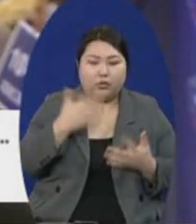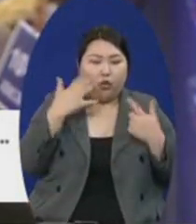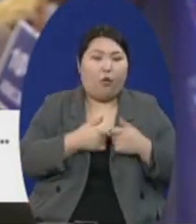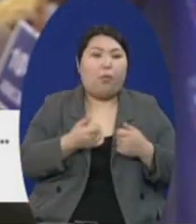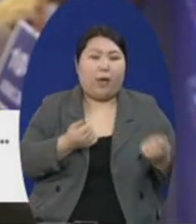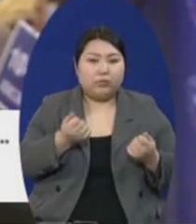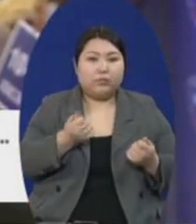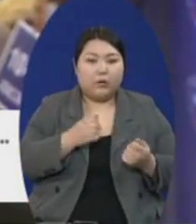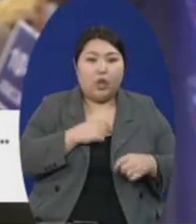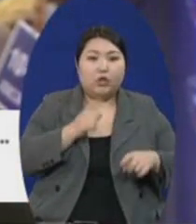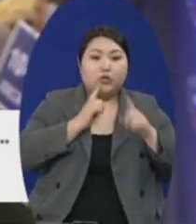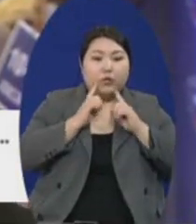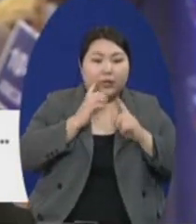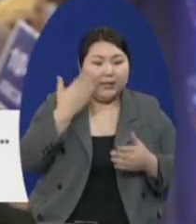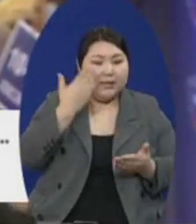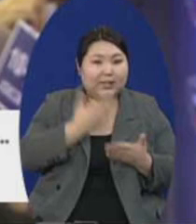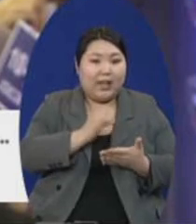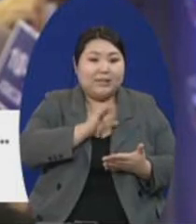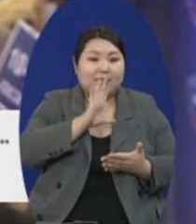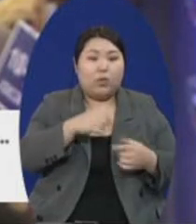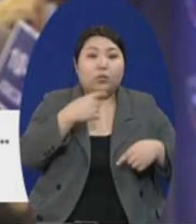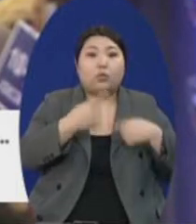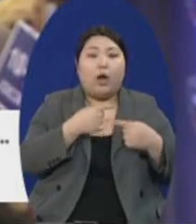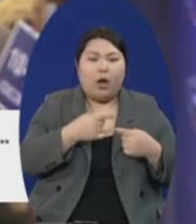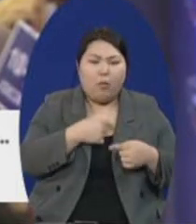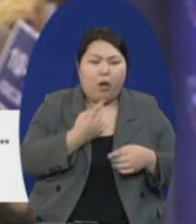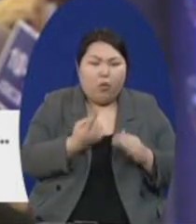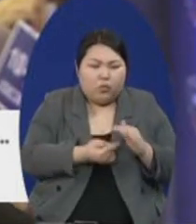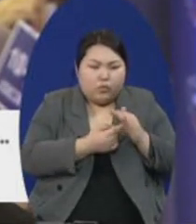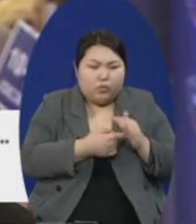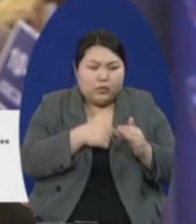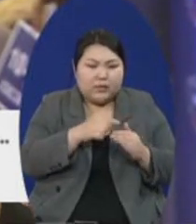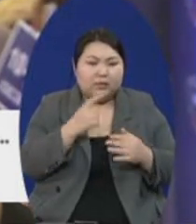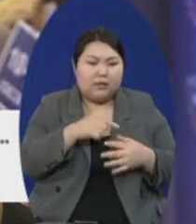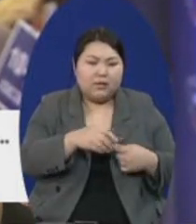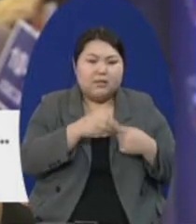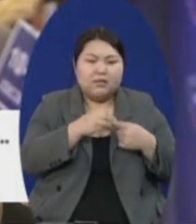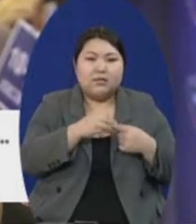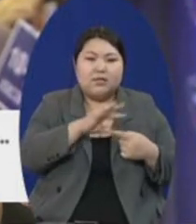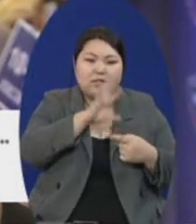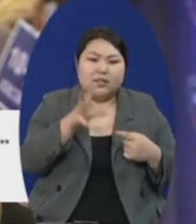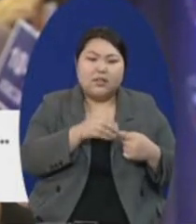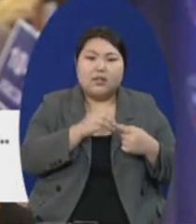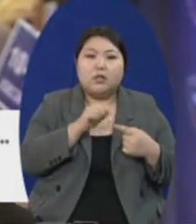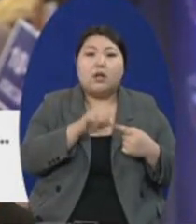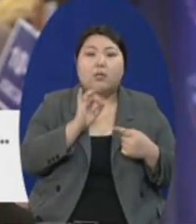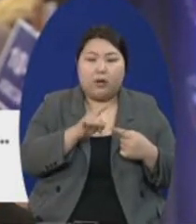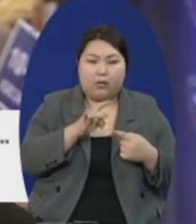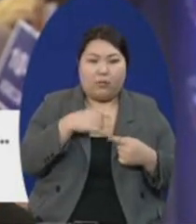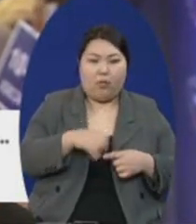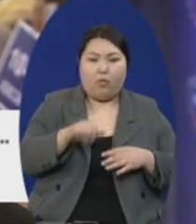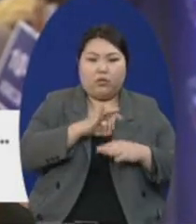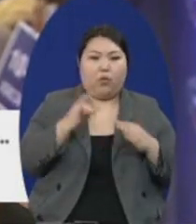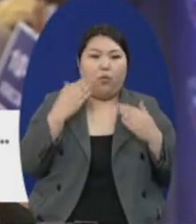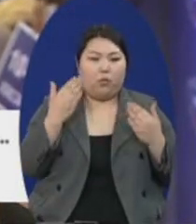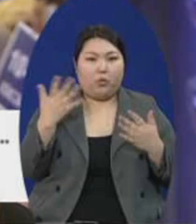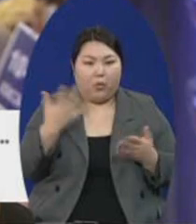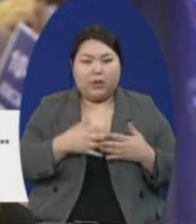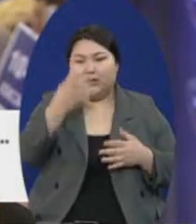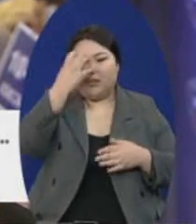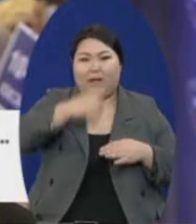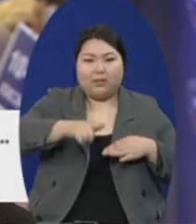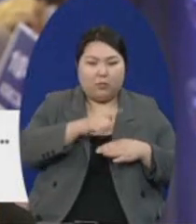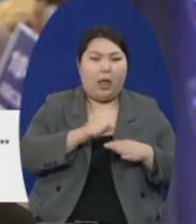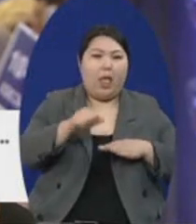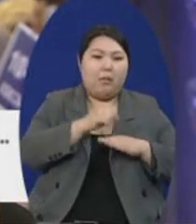Зөвлөлдөх санал асуулгын хэмжээ зарчим болоод чинь бол шийдвэр гаргах хэрэггүй гэдэг юм. Улс их орчмо засгийн газар ч юм уу аймгийн